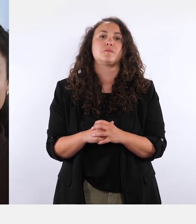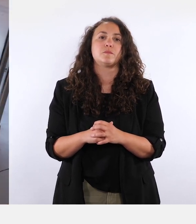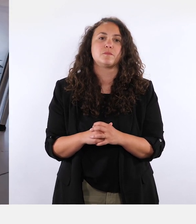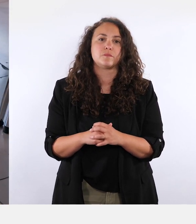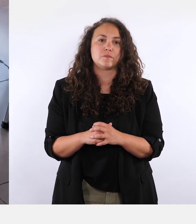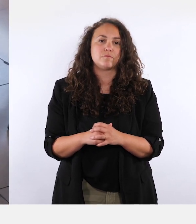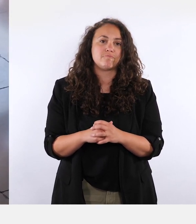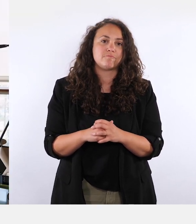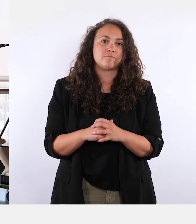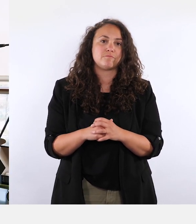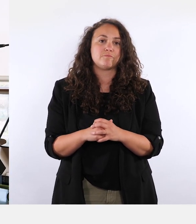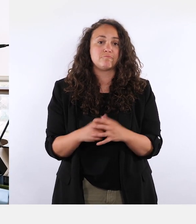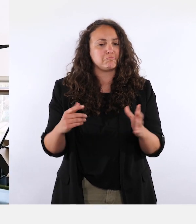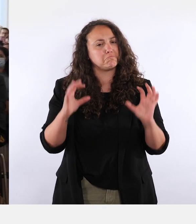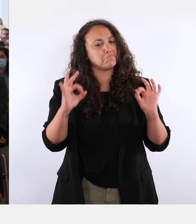1, 2,